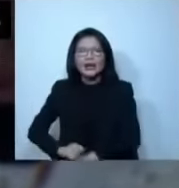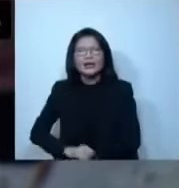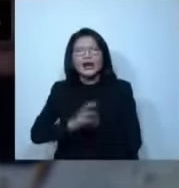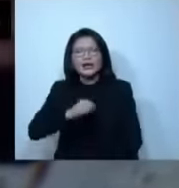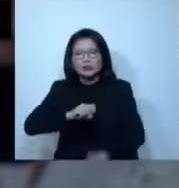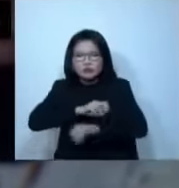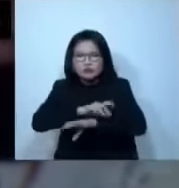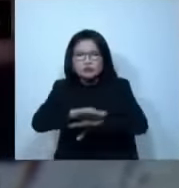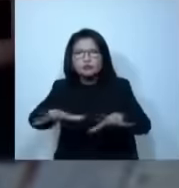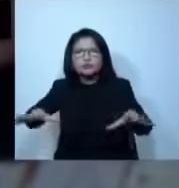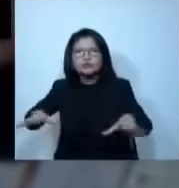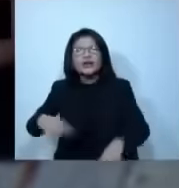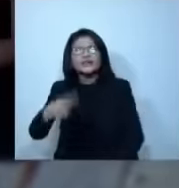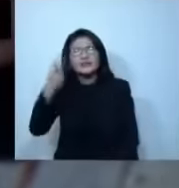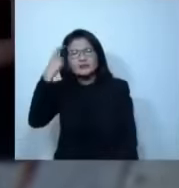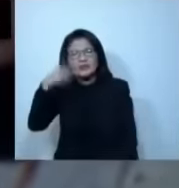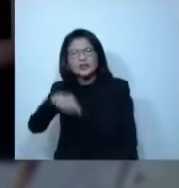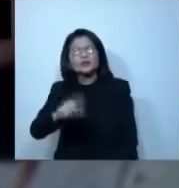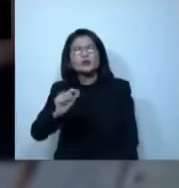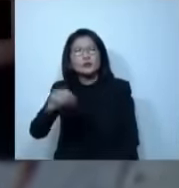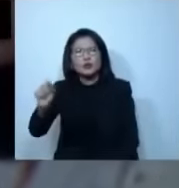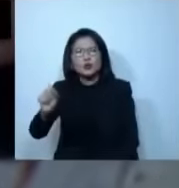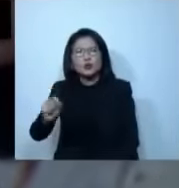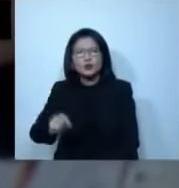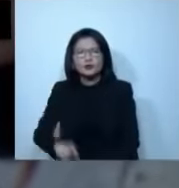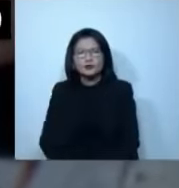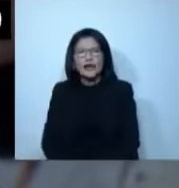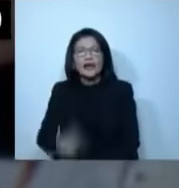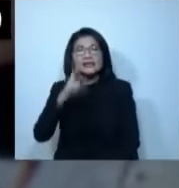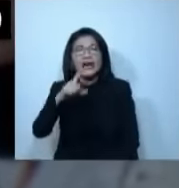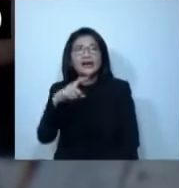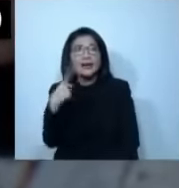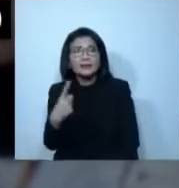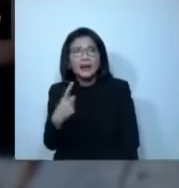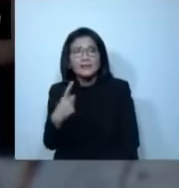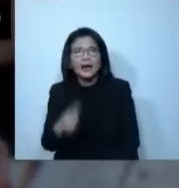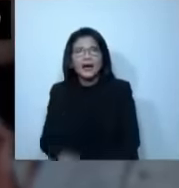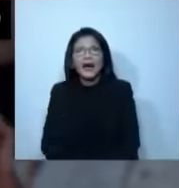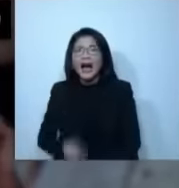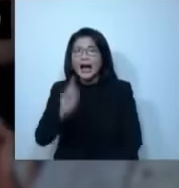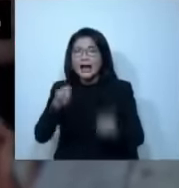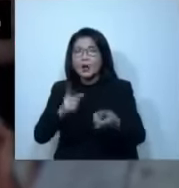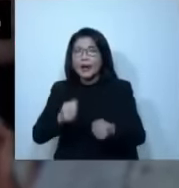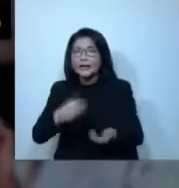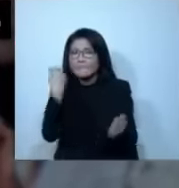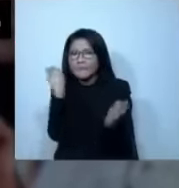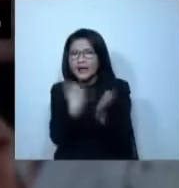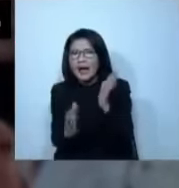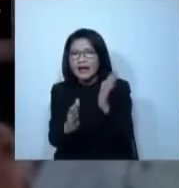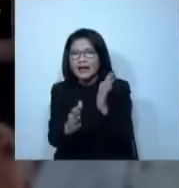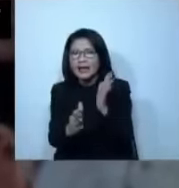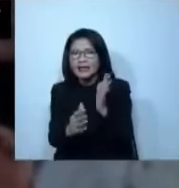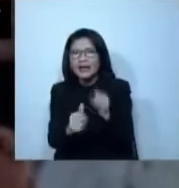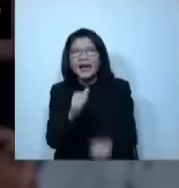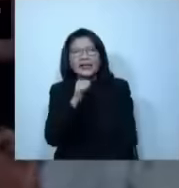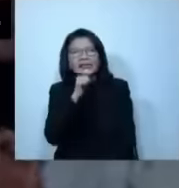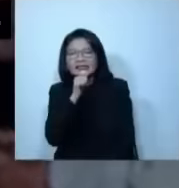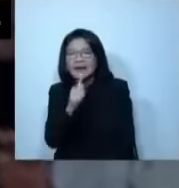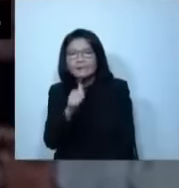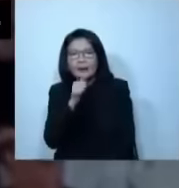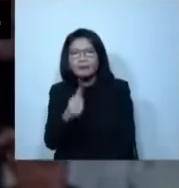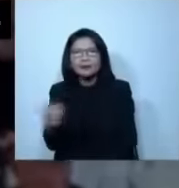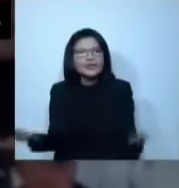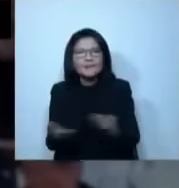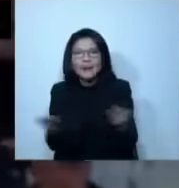dan dia akan dianggap sebagai sesuatu yang benar. Karena itu langkah yang pertama adalah setiap kali ada pelanggaran dikerjakan oleh siapapun,